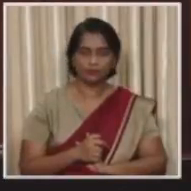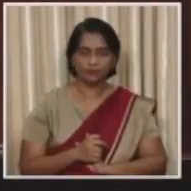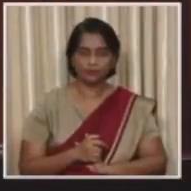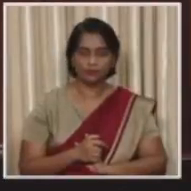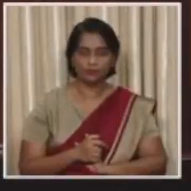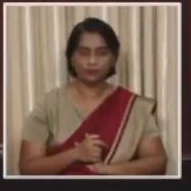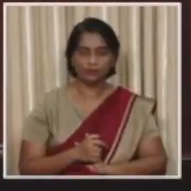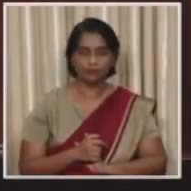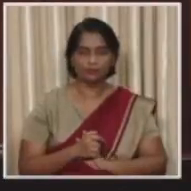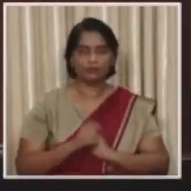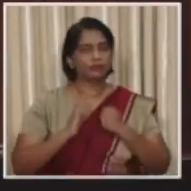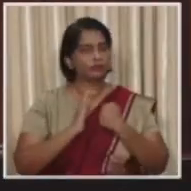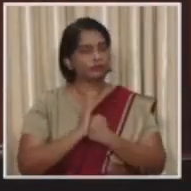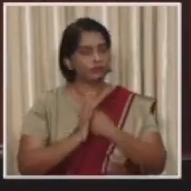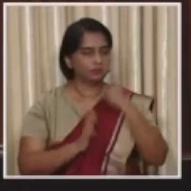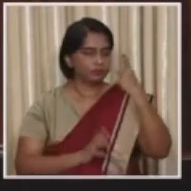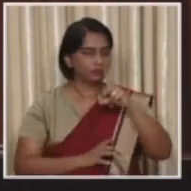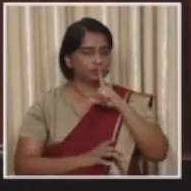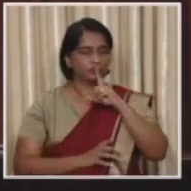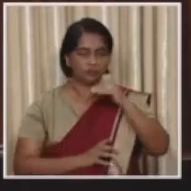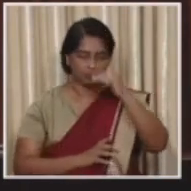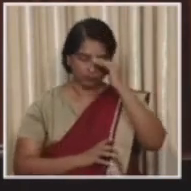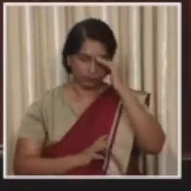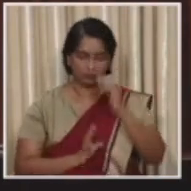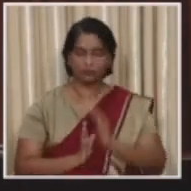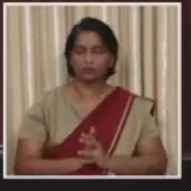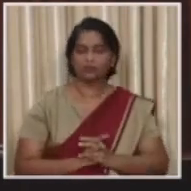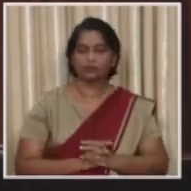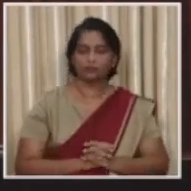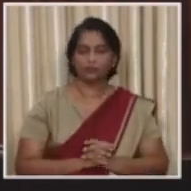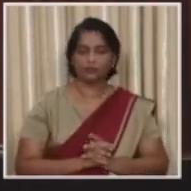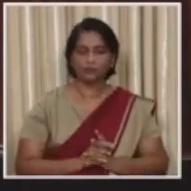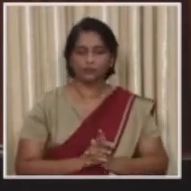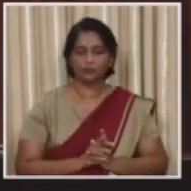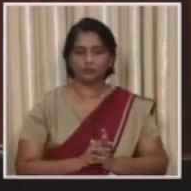Garu niyojya kathanayakathubani